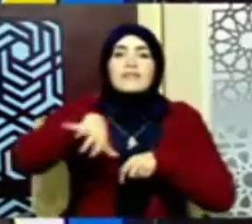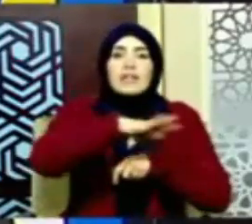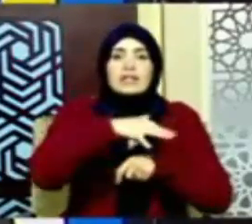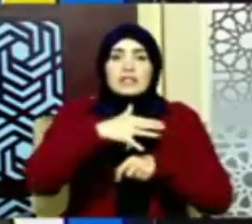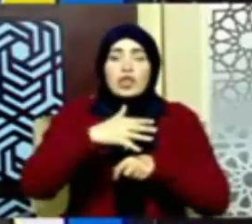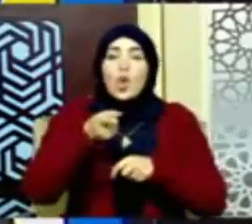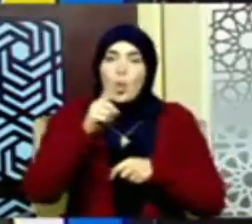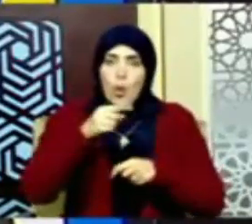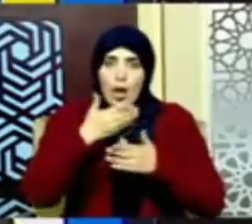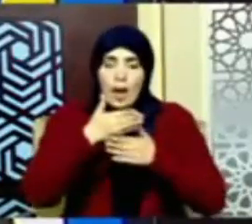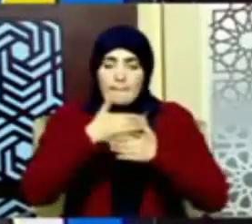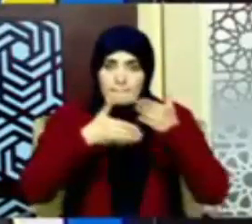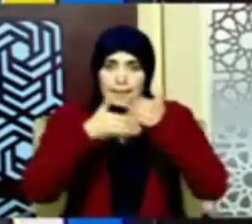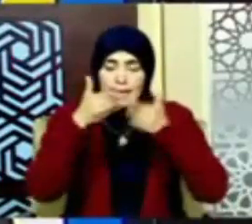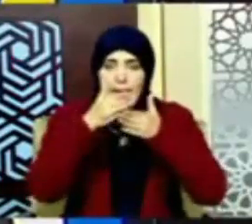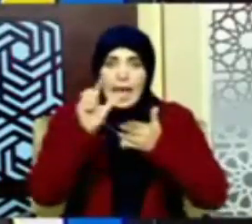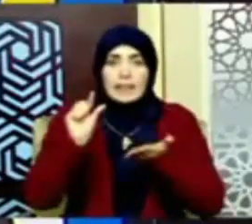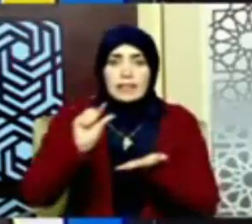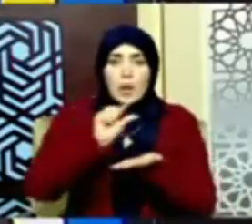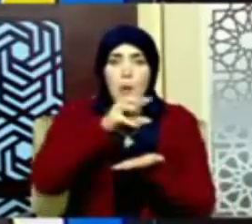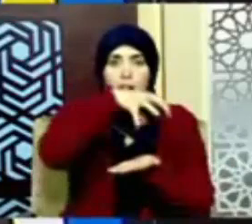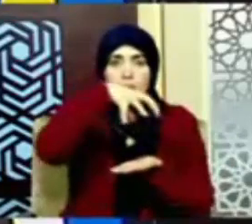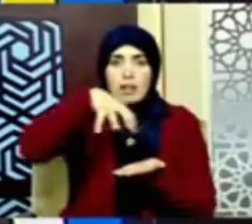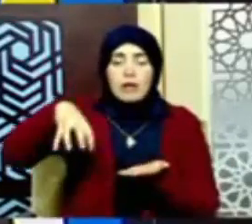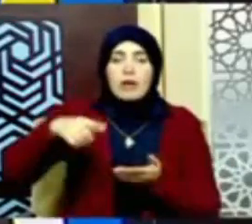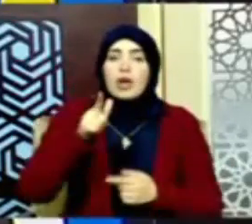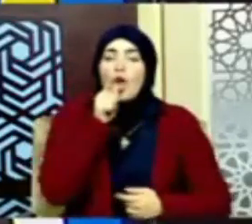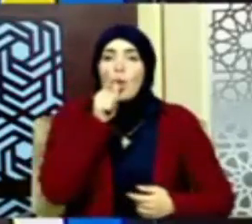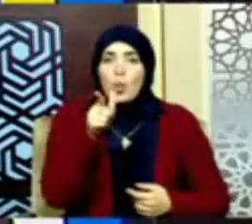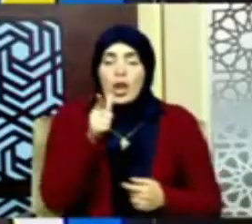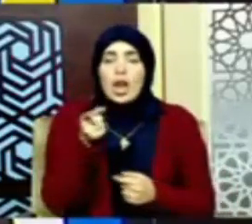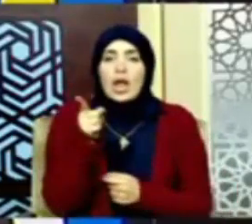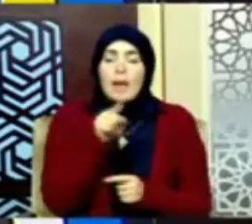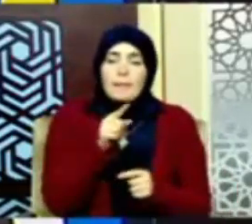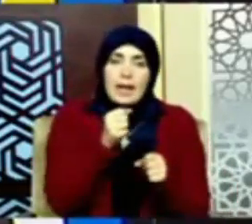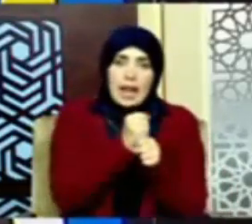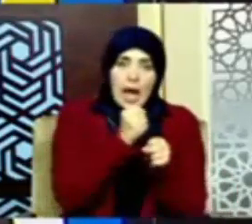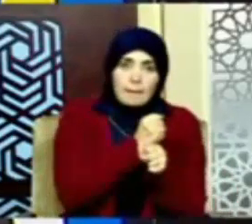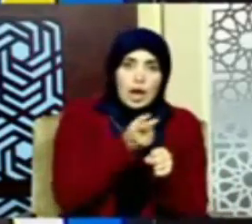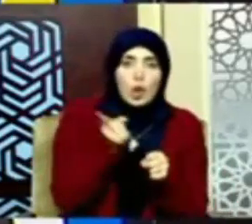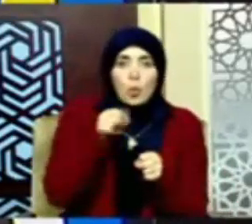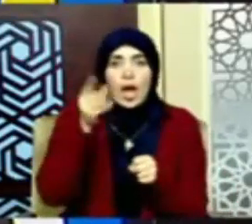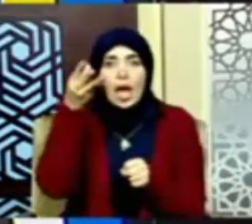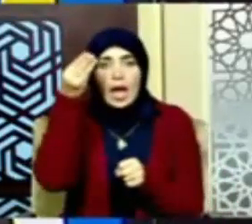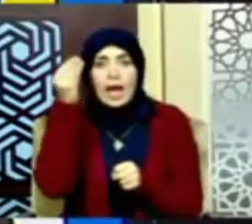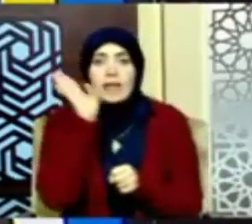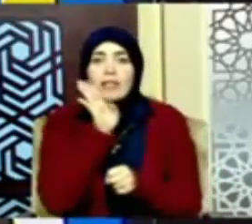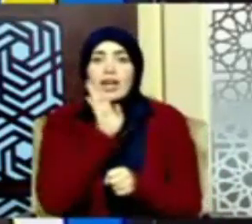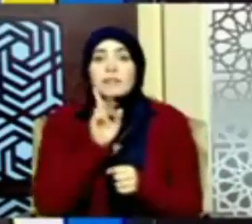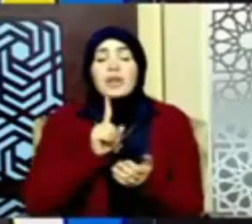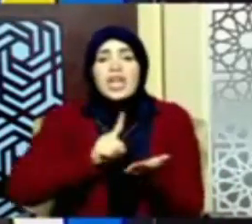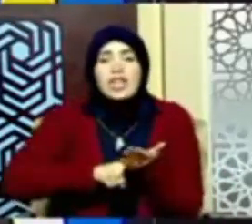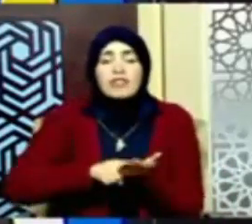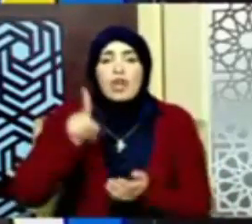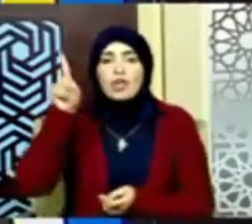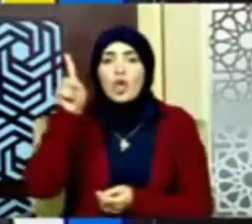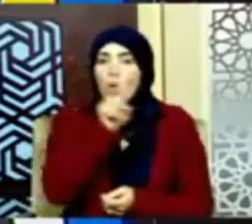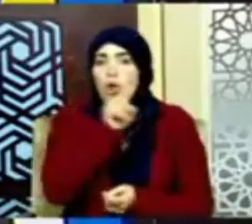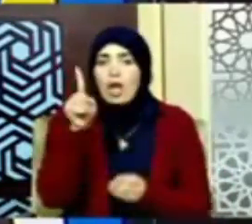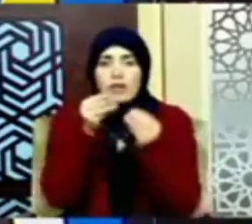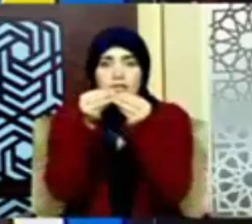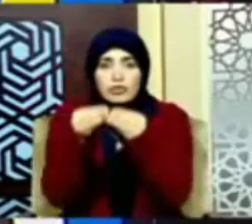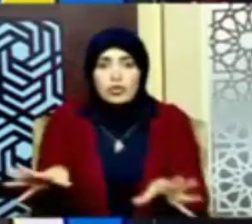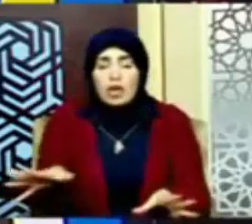الدول العلم، فنقول بالعلم والعمل، إن الله لا يضيع أجر من أحسن